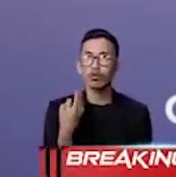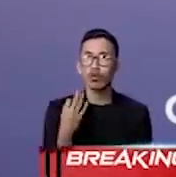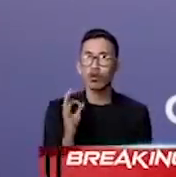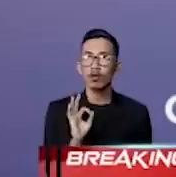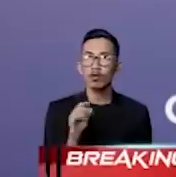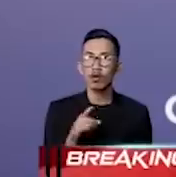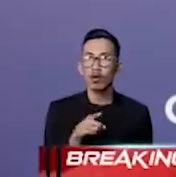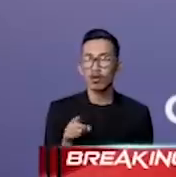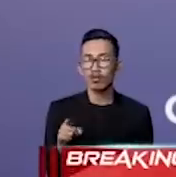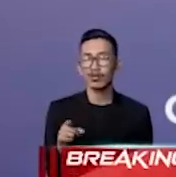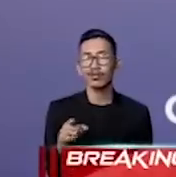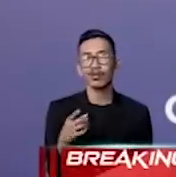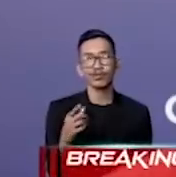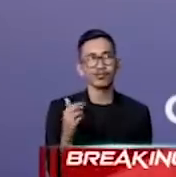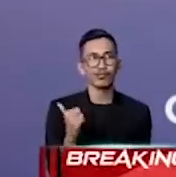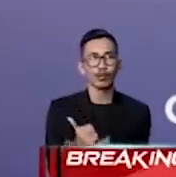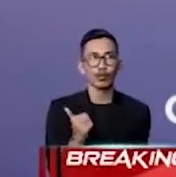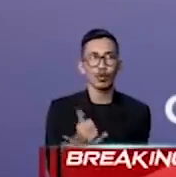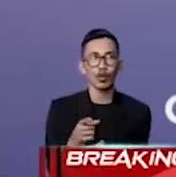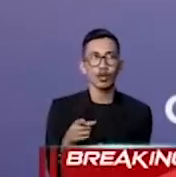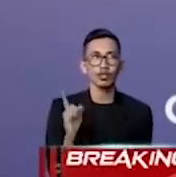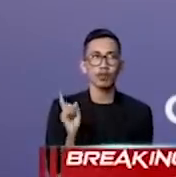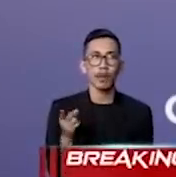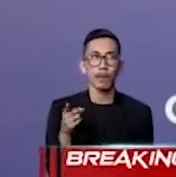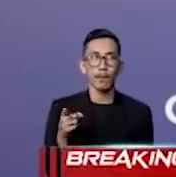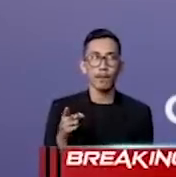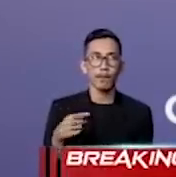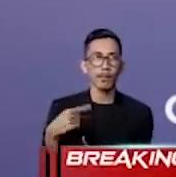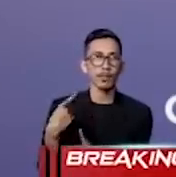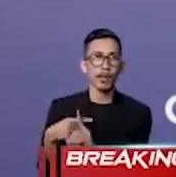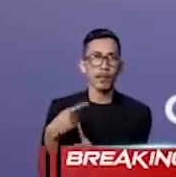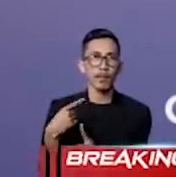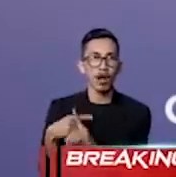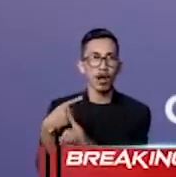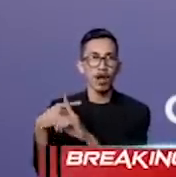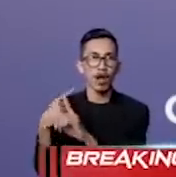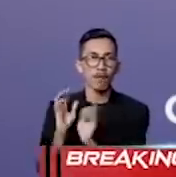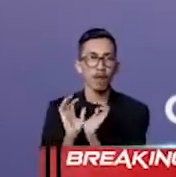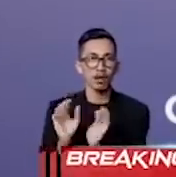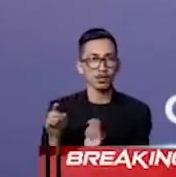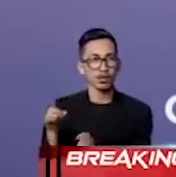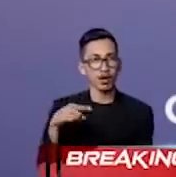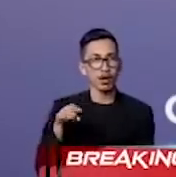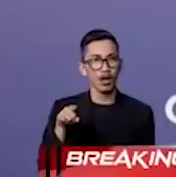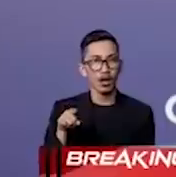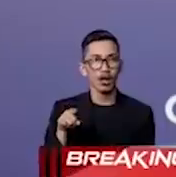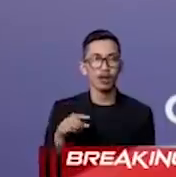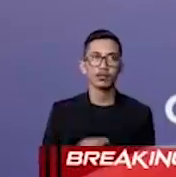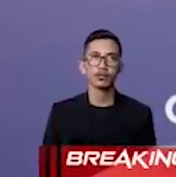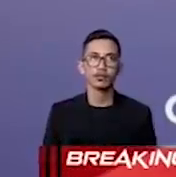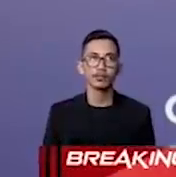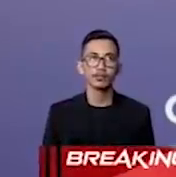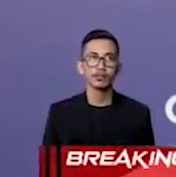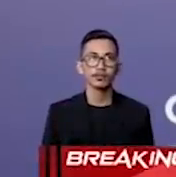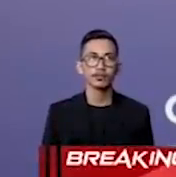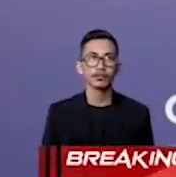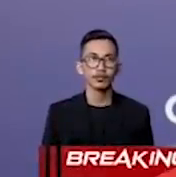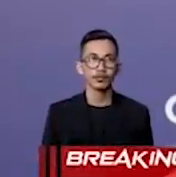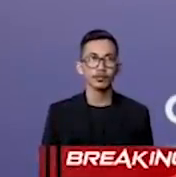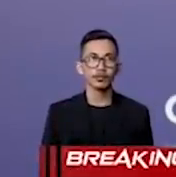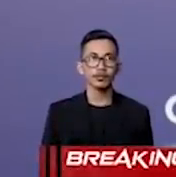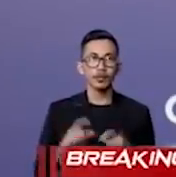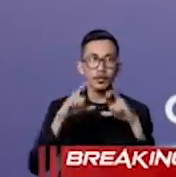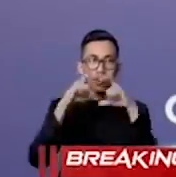Hai ini yang menjadi salah satu penyebab penambahan kasus akan terus-menerus terjadi Hai tidak